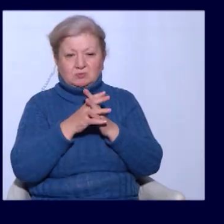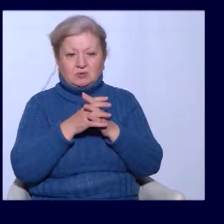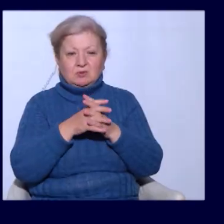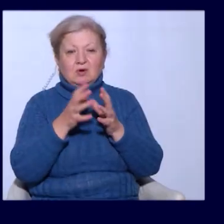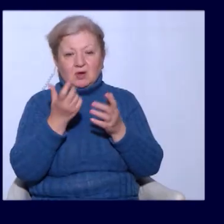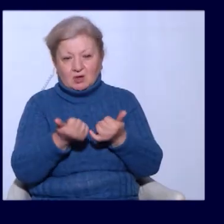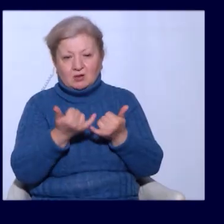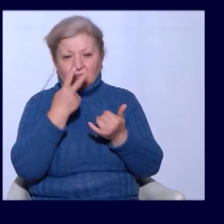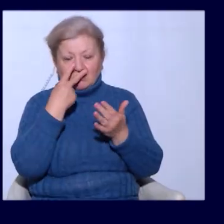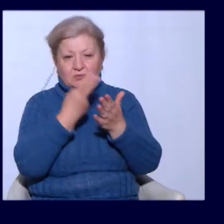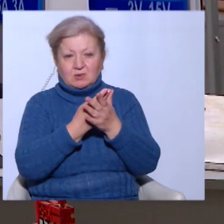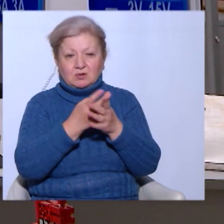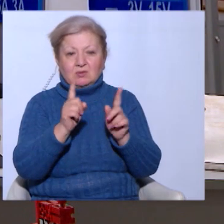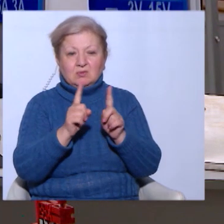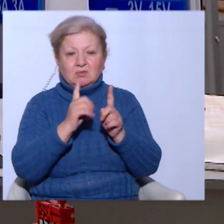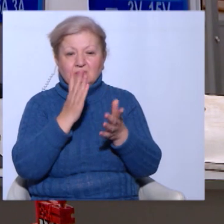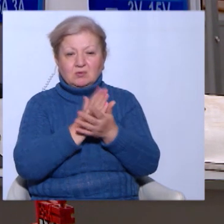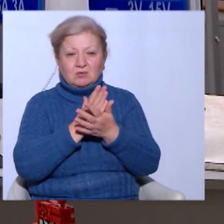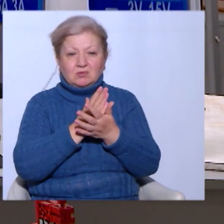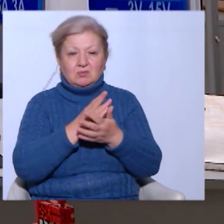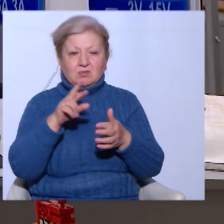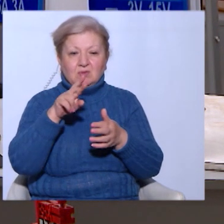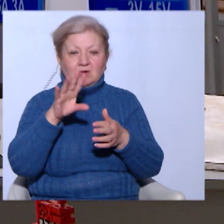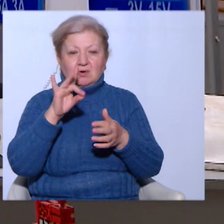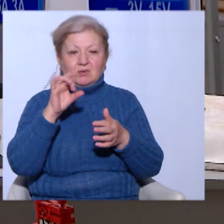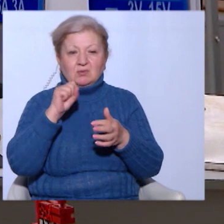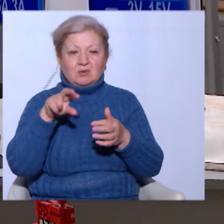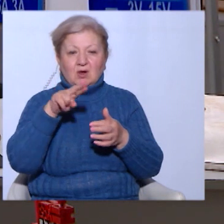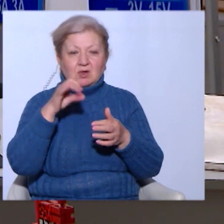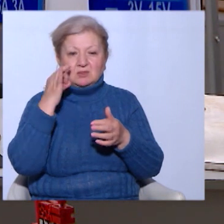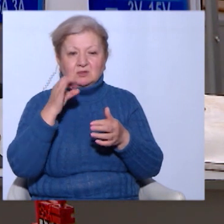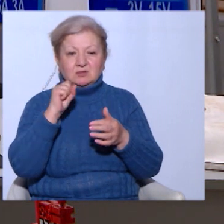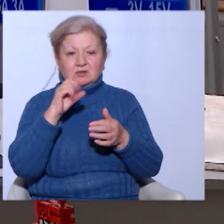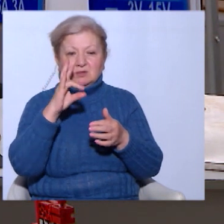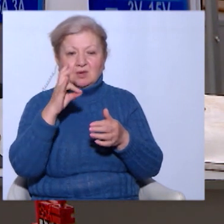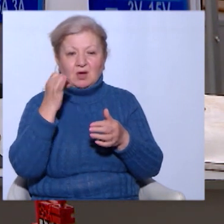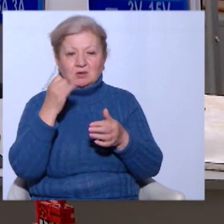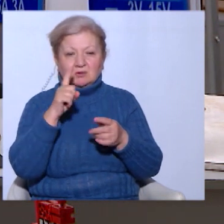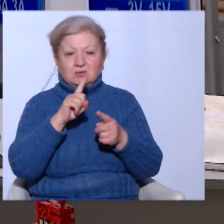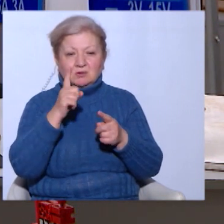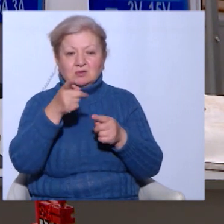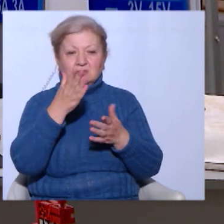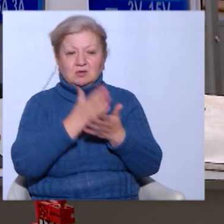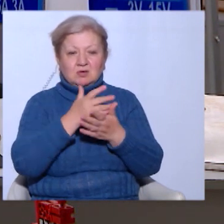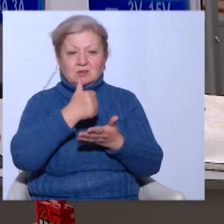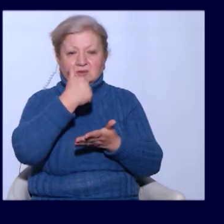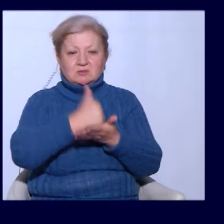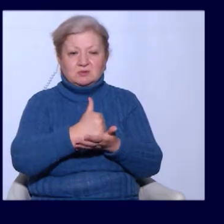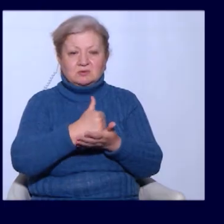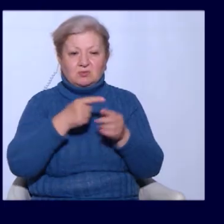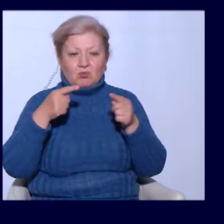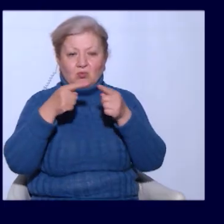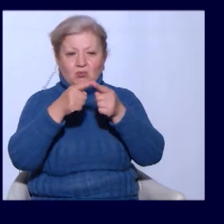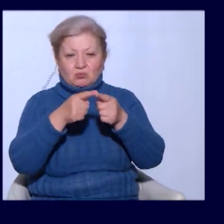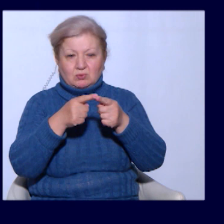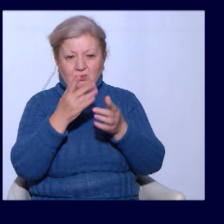ახლა მოდით ნახოთ რა არის რადიანი. ეს არის ცენტრალური კუთხე, მაგრამ რას ნიშნავს, მოდი კარგად გავარკვევთ.